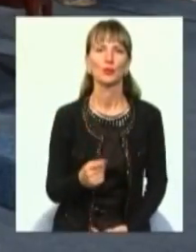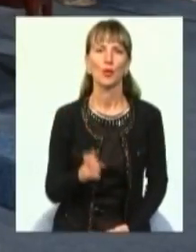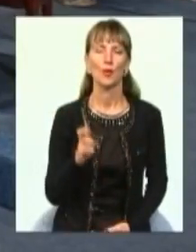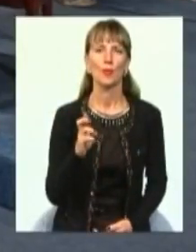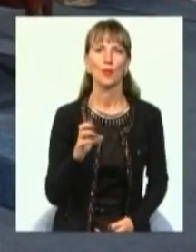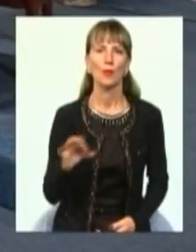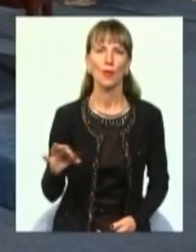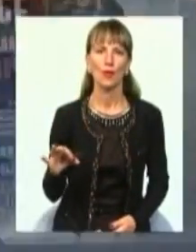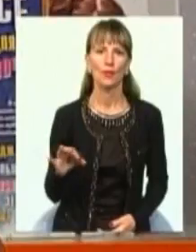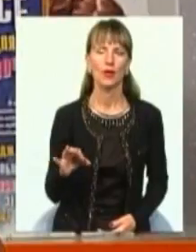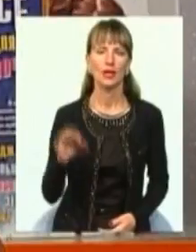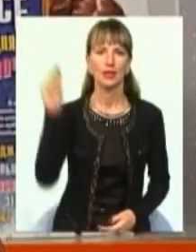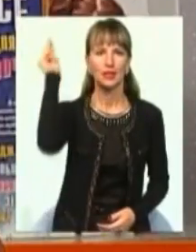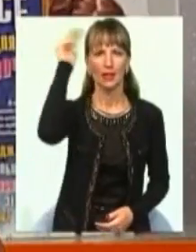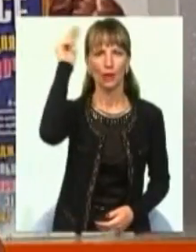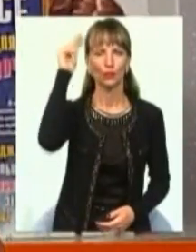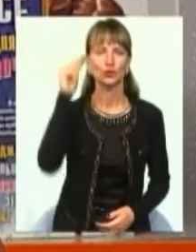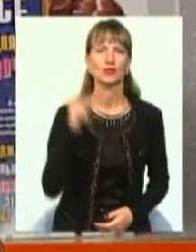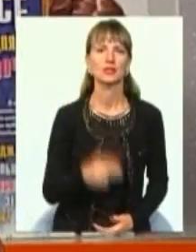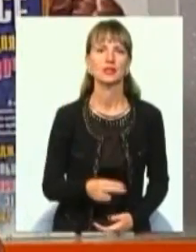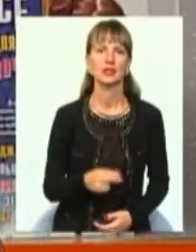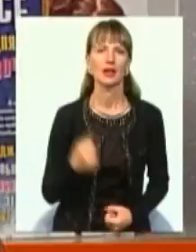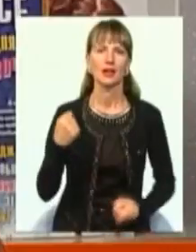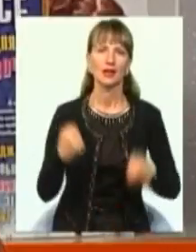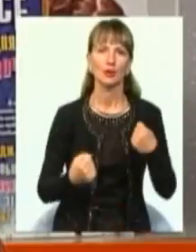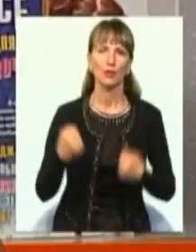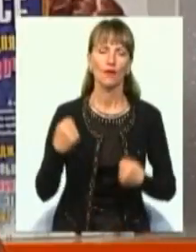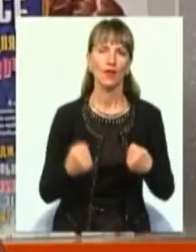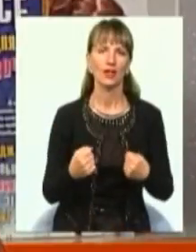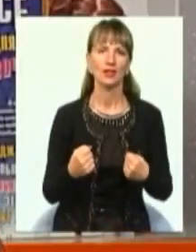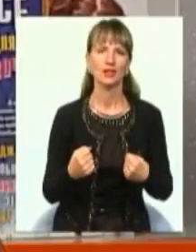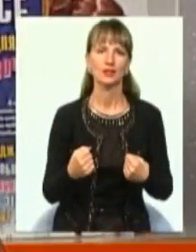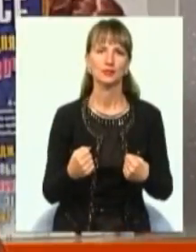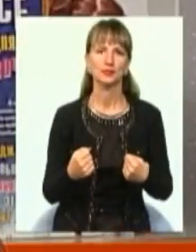Бо навчитися кермувати